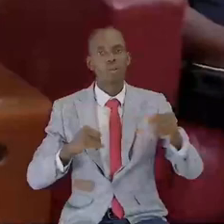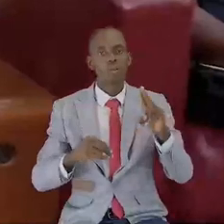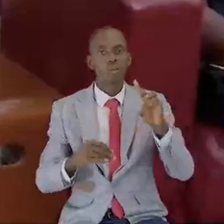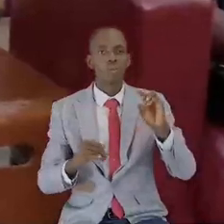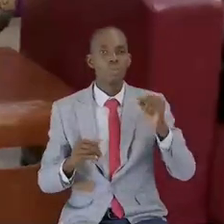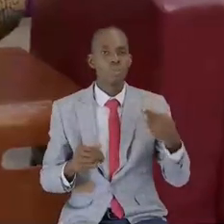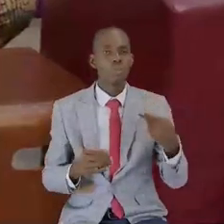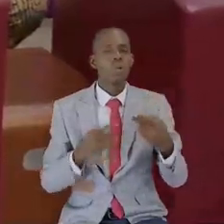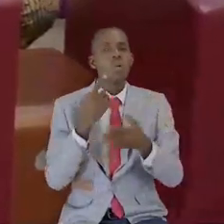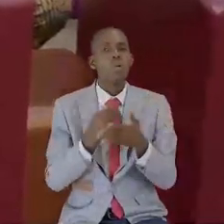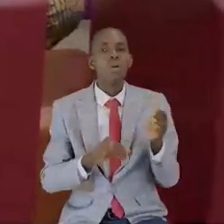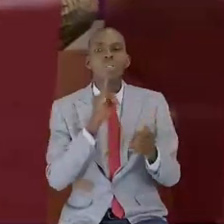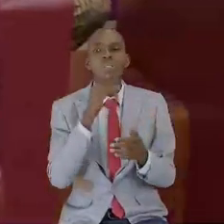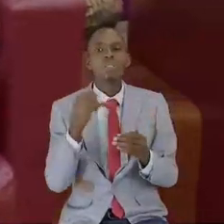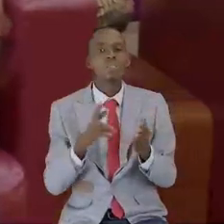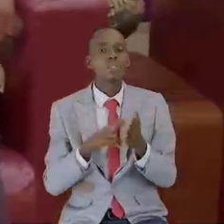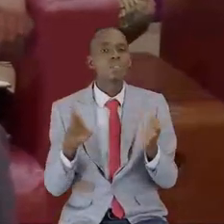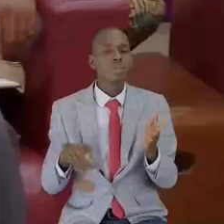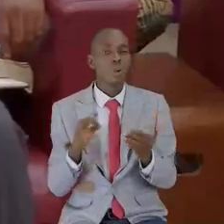Quel est le résultat de cette nouvelle alliance?